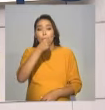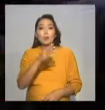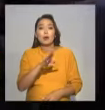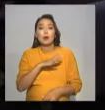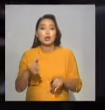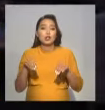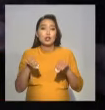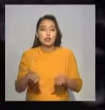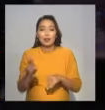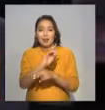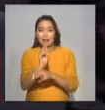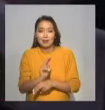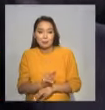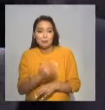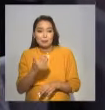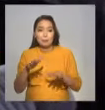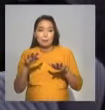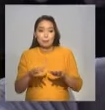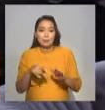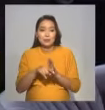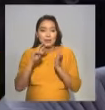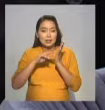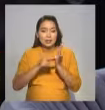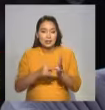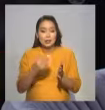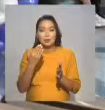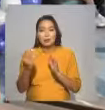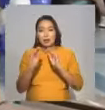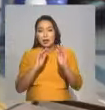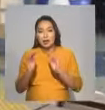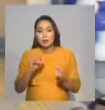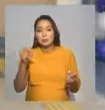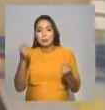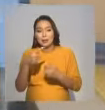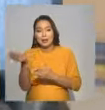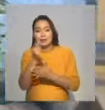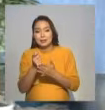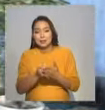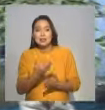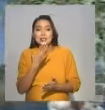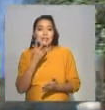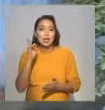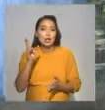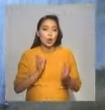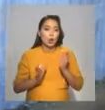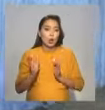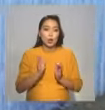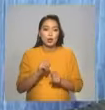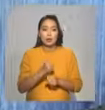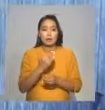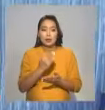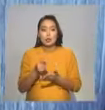было решено провести реконструкцию объекта и разработать интерьеры в соответствии с дизайном зарубежных университетов-лидеров. Здесь